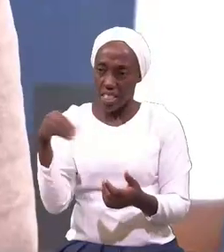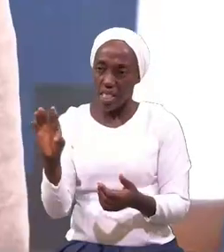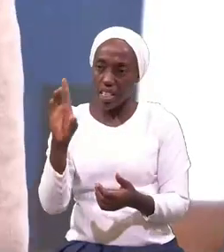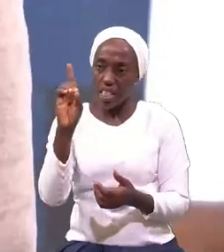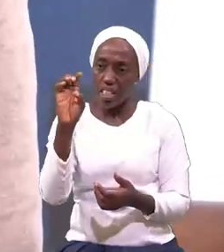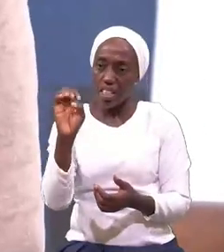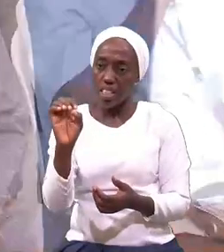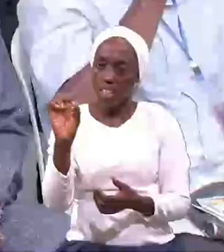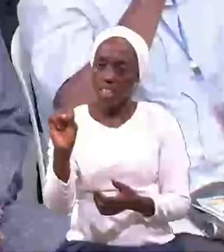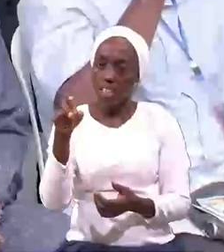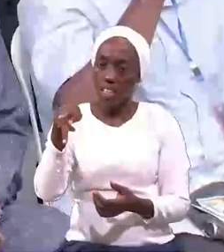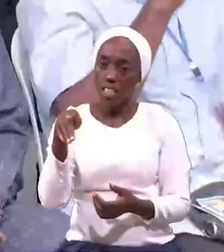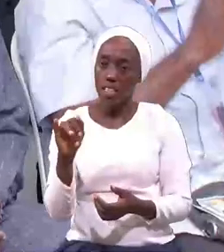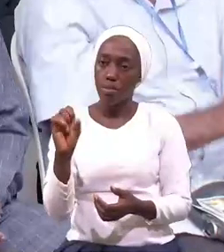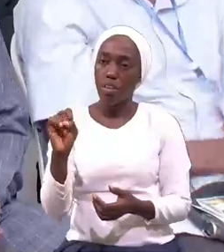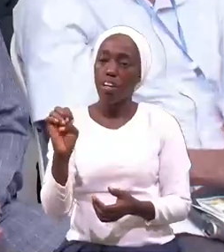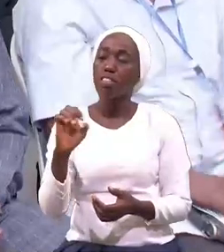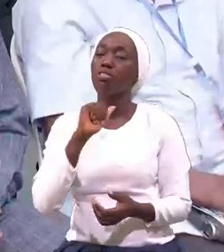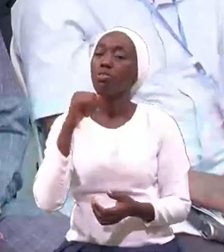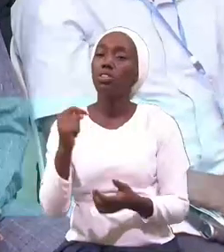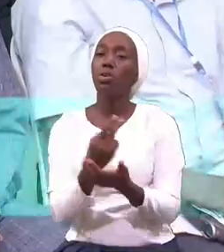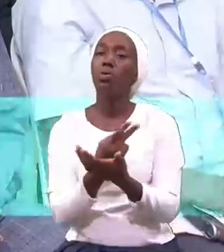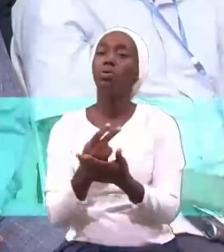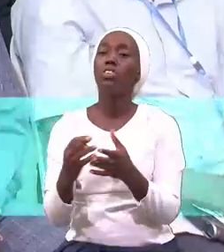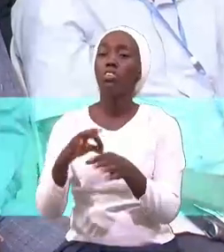Ne méprisez pas le Saint-Esprit.